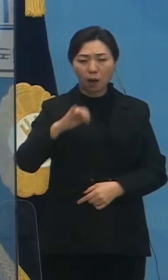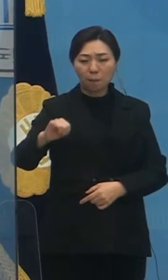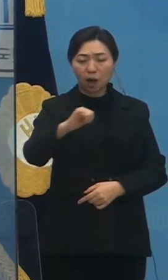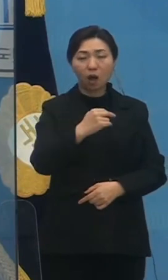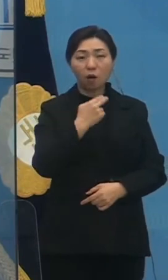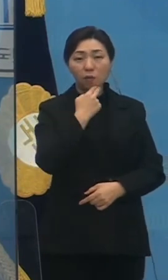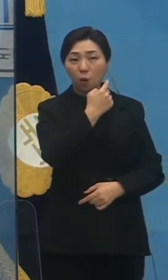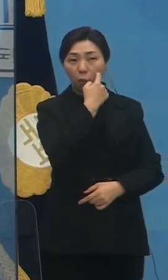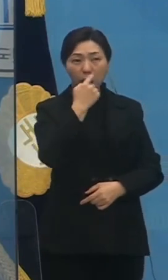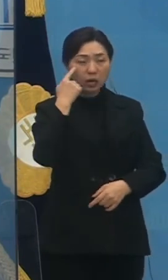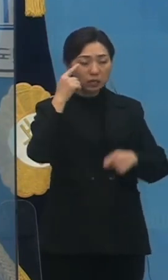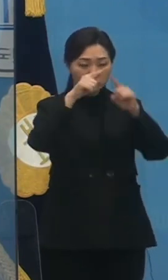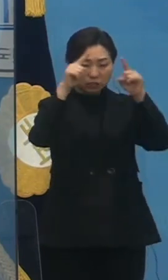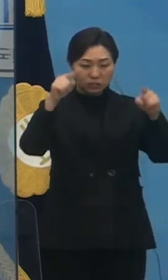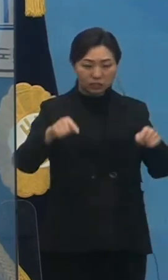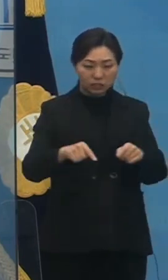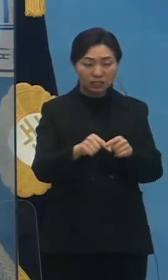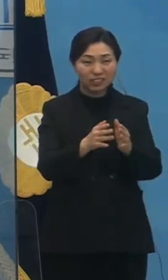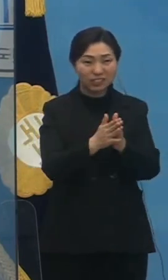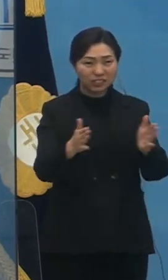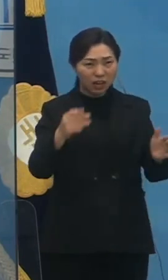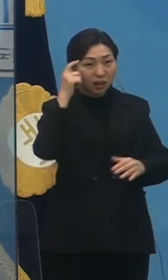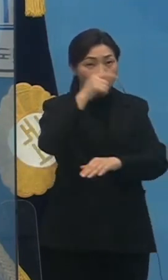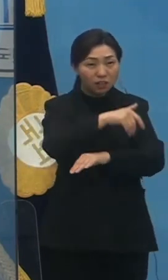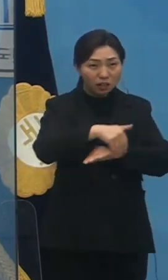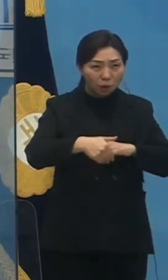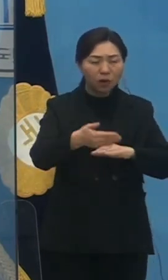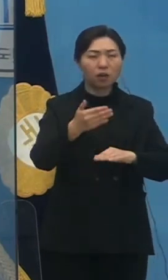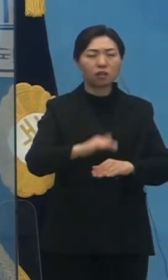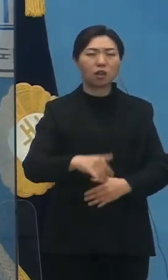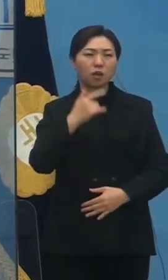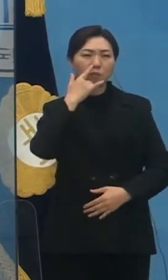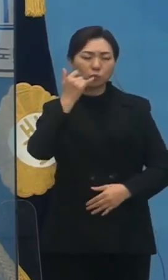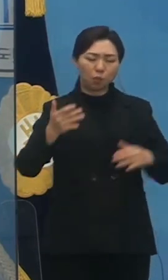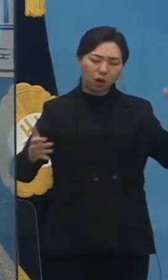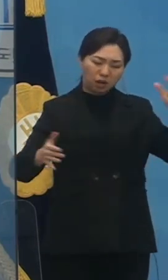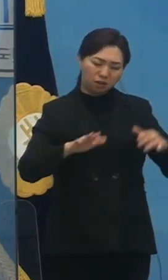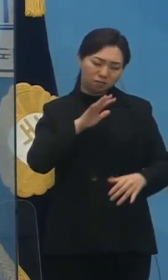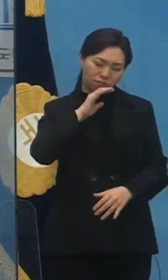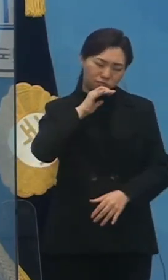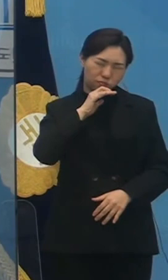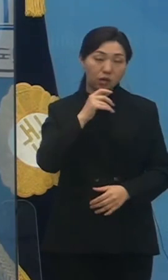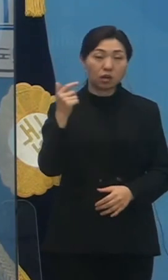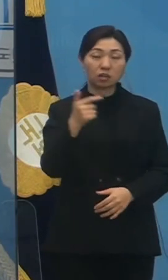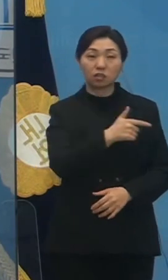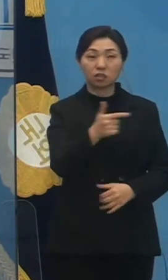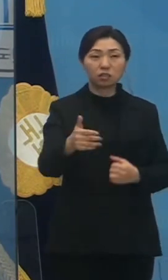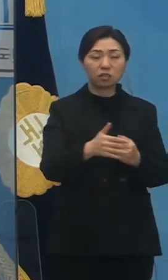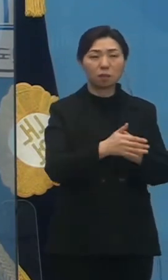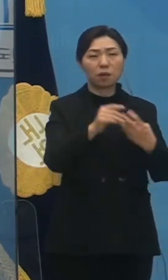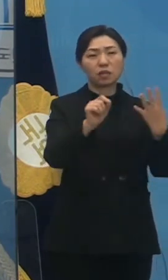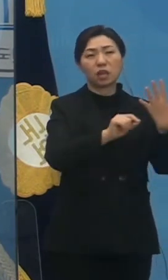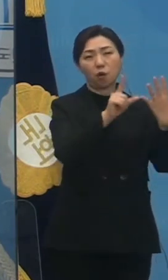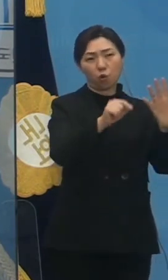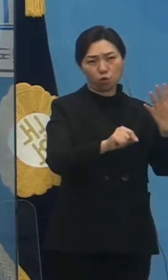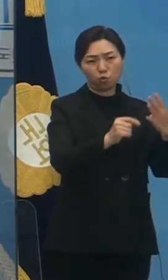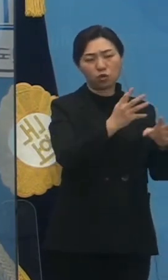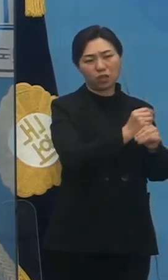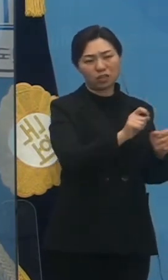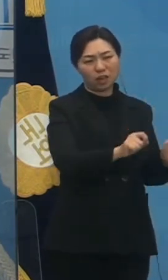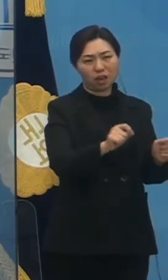패스를 도입하기로 했었습니다. 하지만 학생과 학부모의 반발로 인해 4월로 시행을 연기한 바